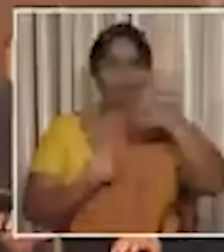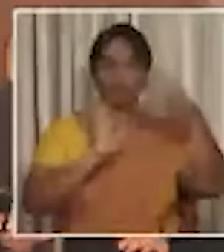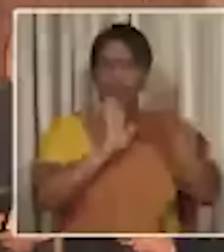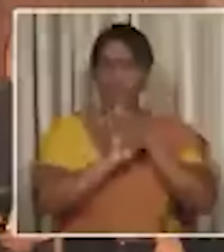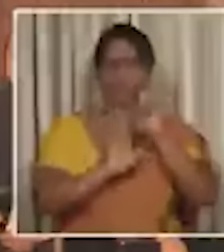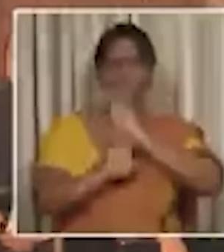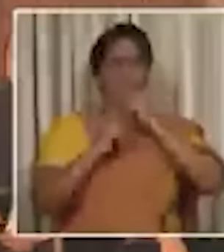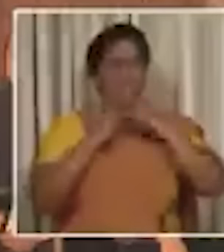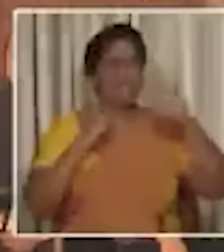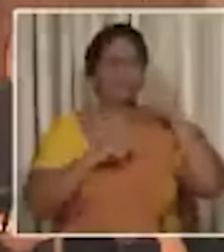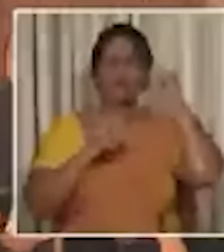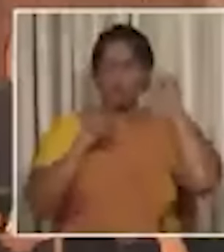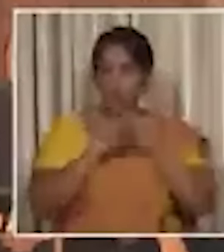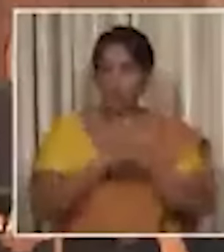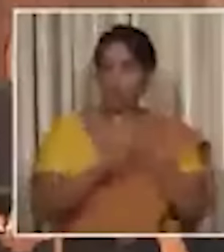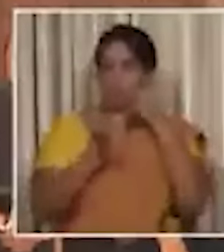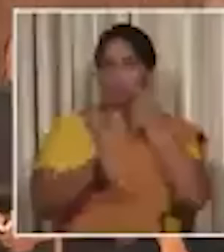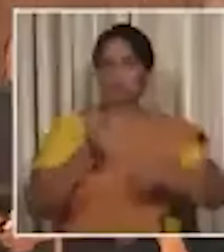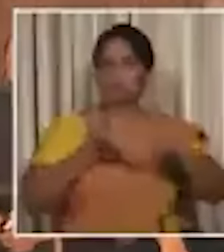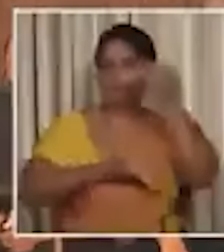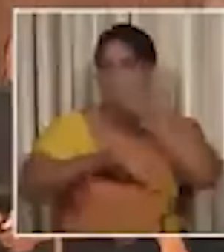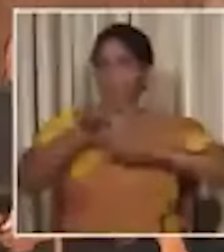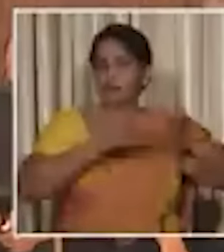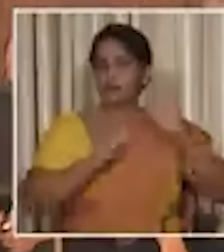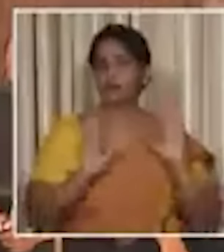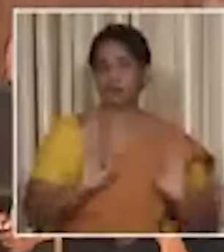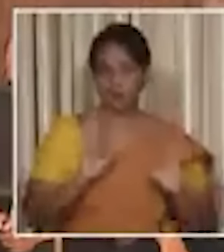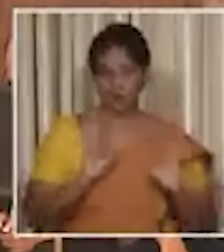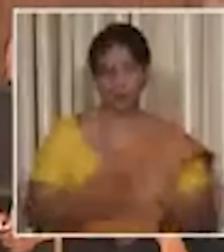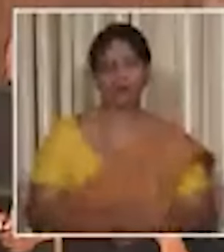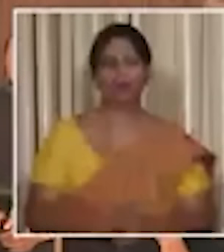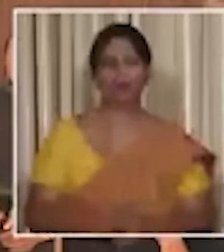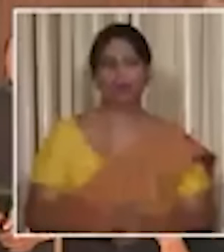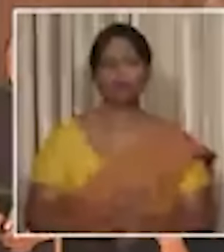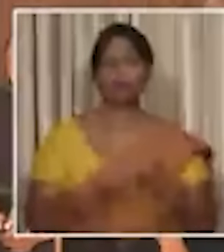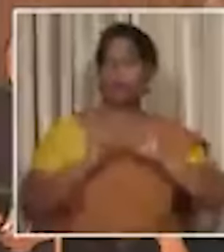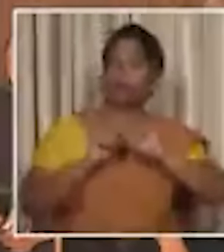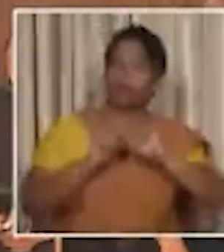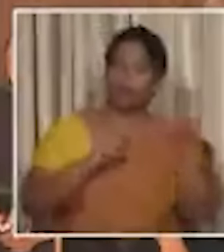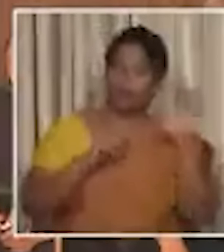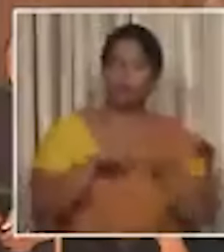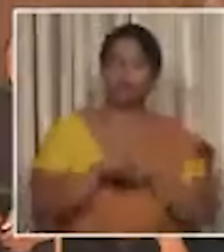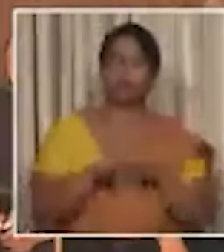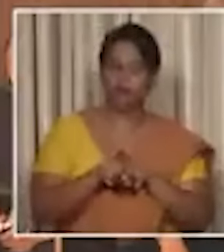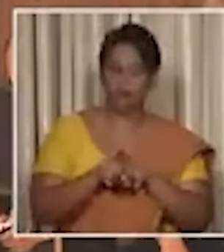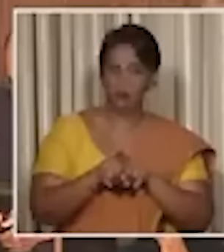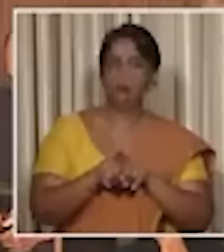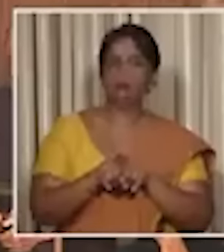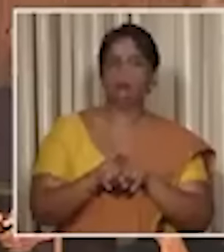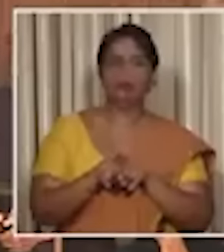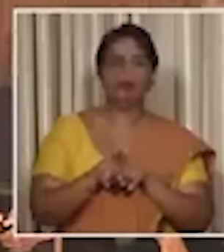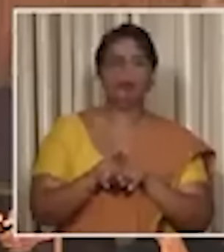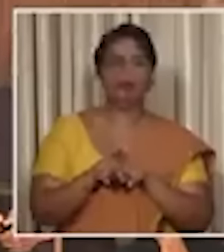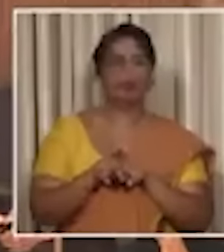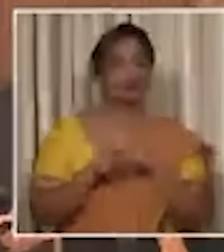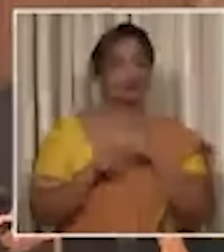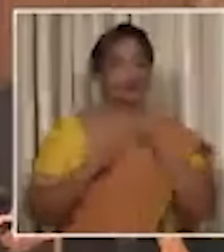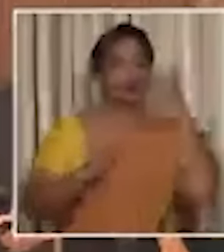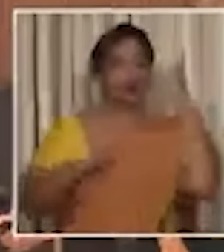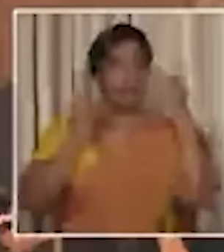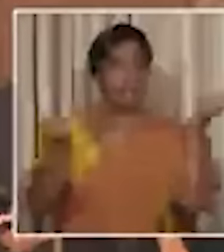நிதிச்சந்தை, நிதிச்சந்தையின் சுதந்திரமாக வழிநடத்தக்கூடிய சூழல் உருவாக்கப்பட்டால் அது எந்த நிலைக்கு செல்லும்? மத்திய வங்கி அந்த ஒழுங்குபடுத்தல் அதிகார